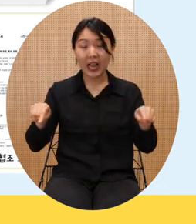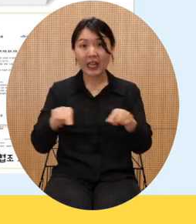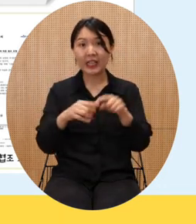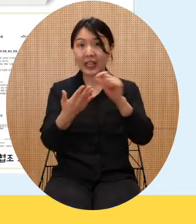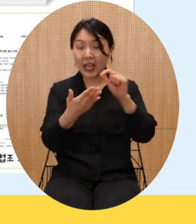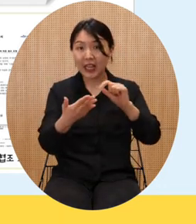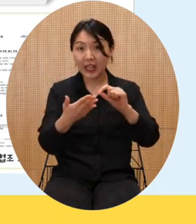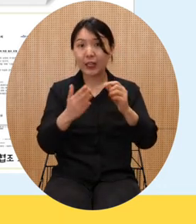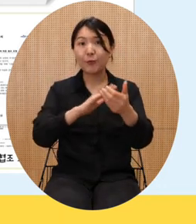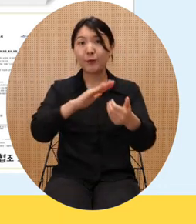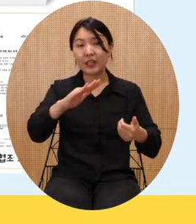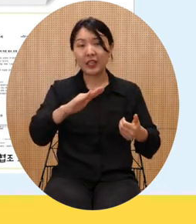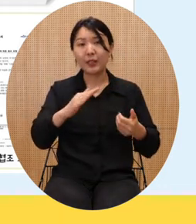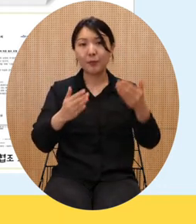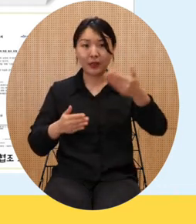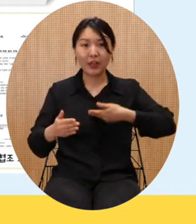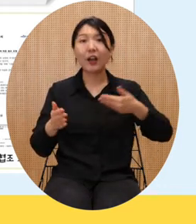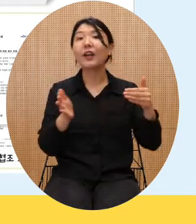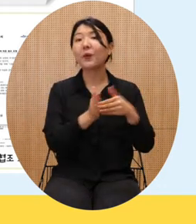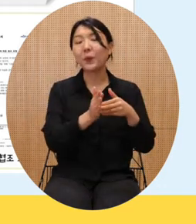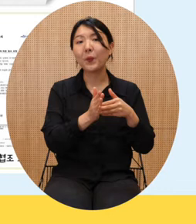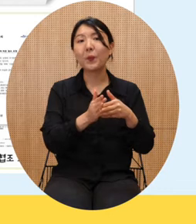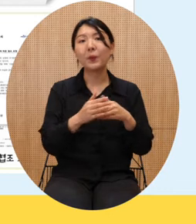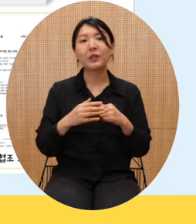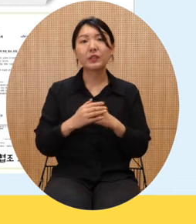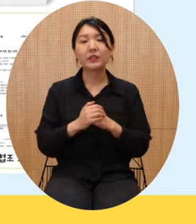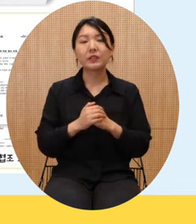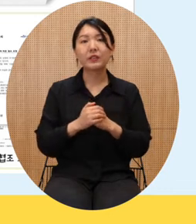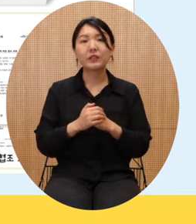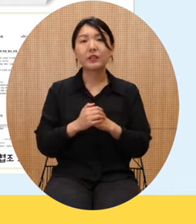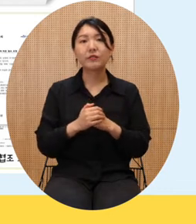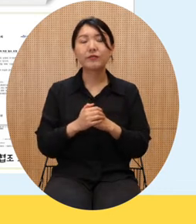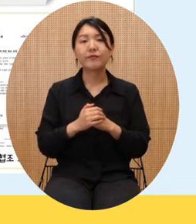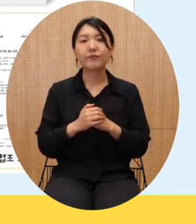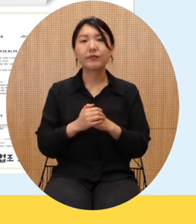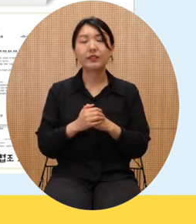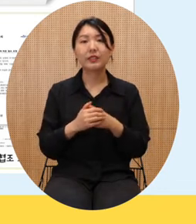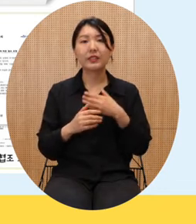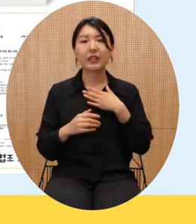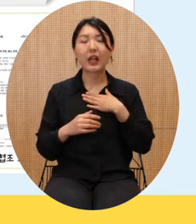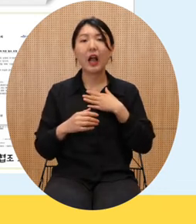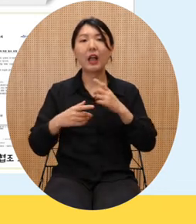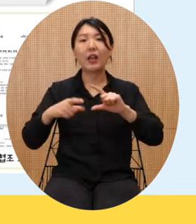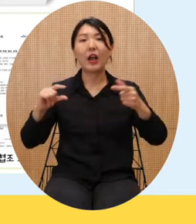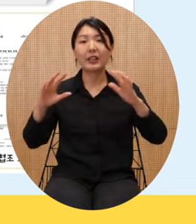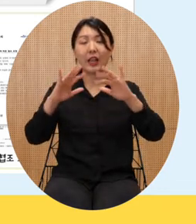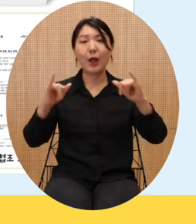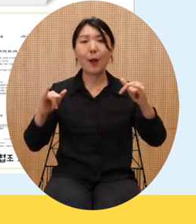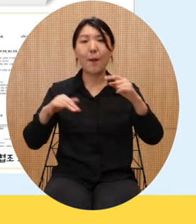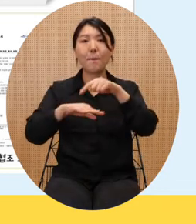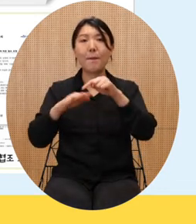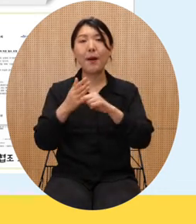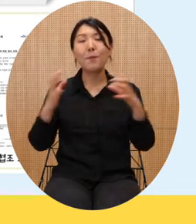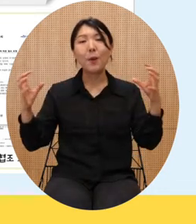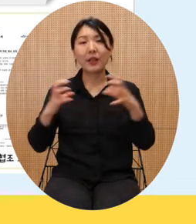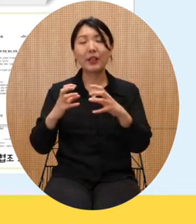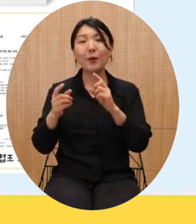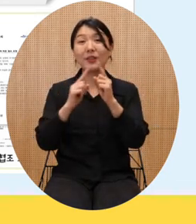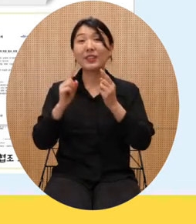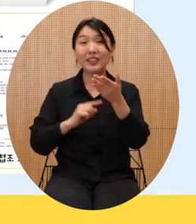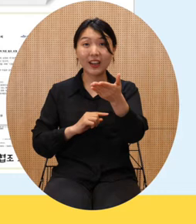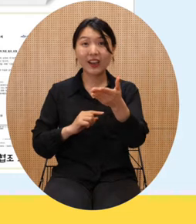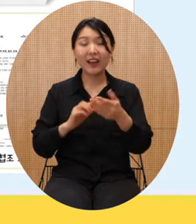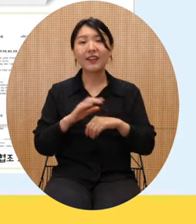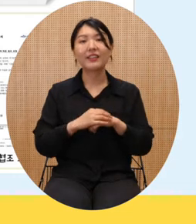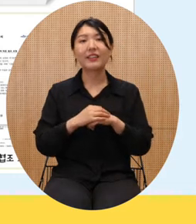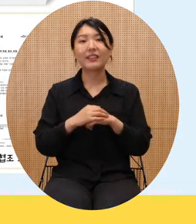동의서를 미리 받아주시고 하는 작업들. 그래서 이게 뭐, 제가 아까 여러 사람이 마음을 모아야